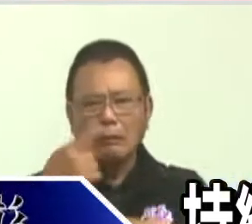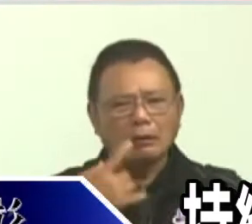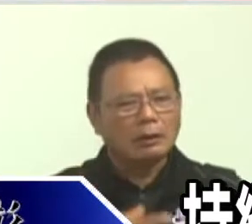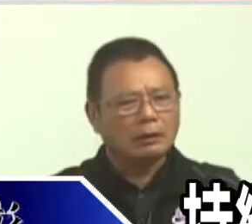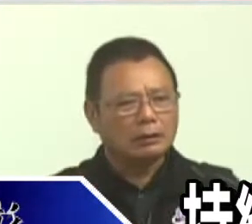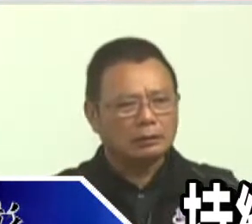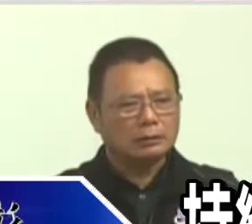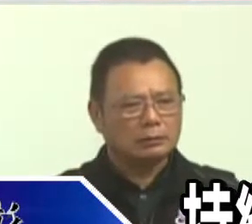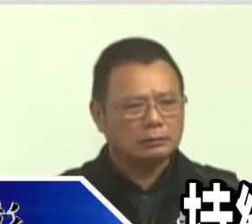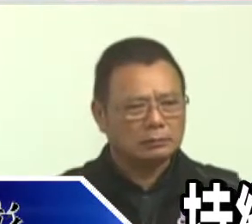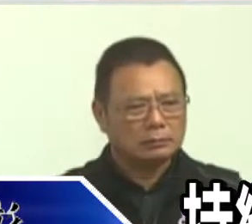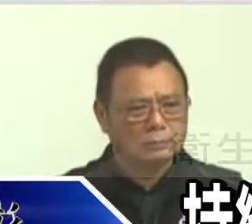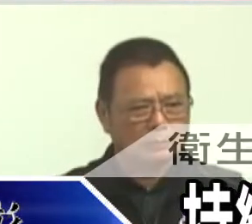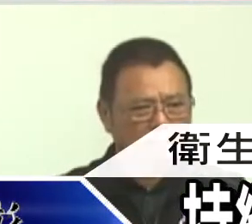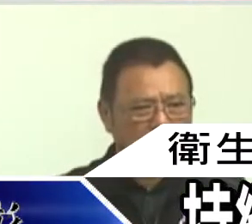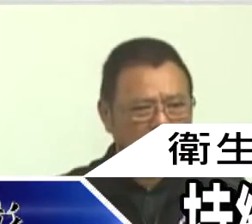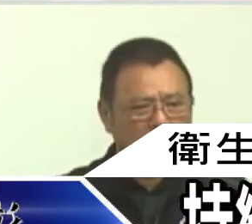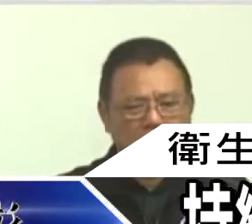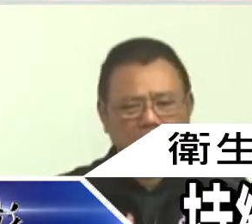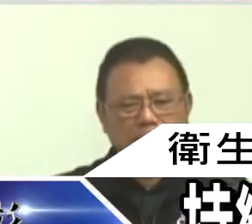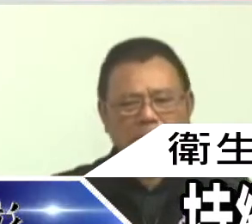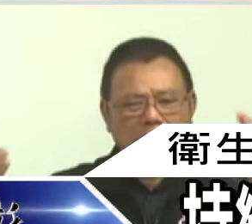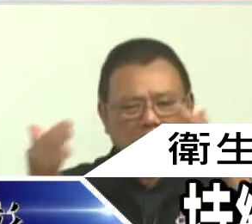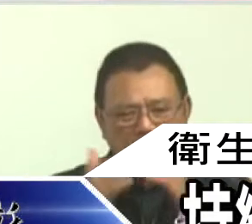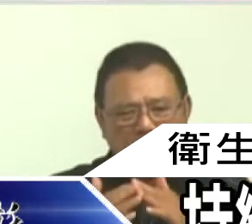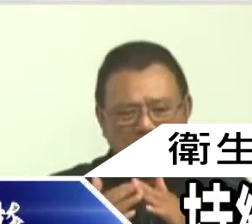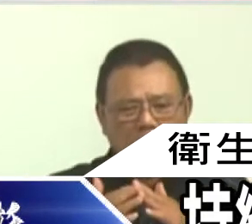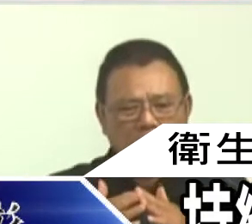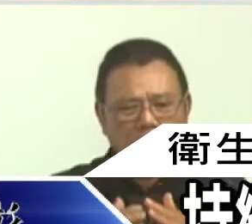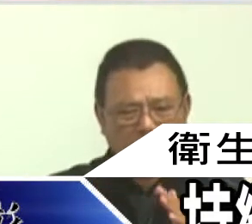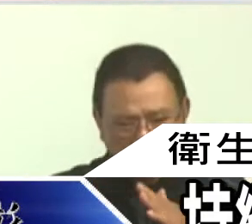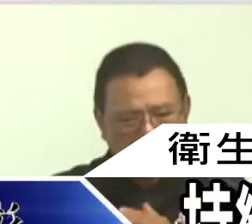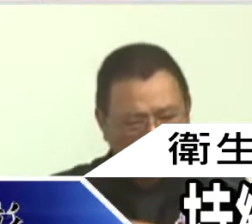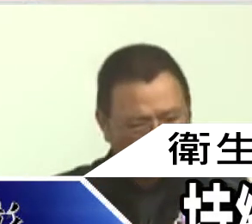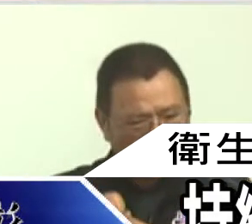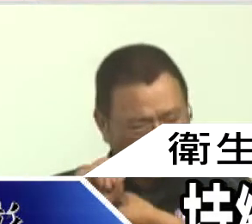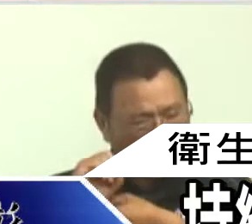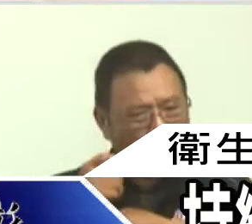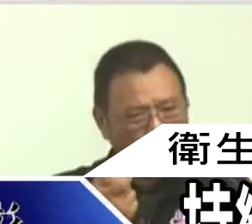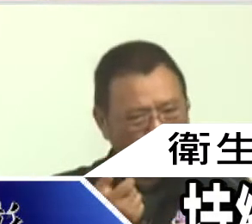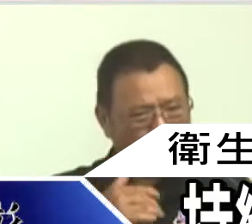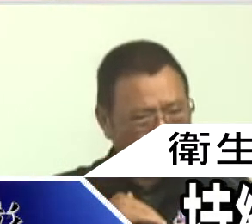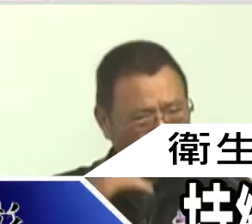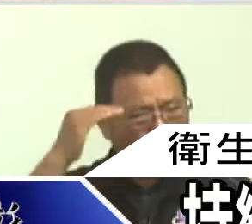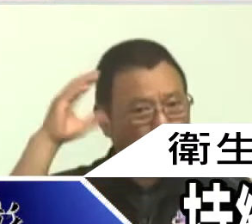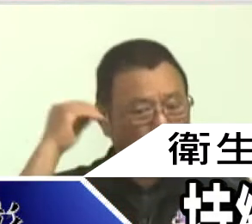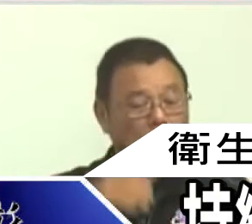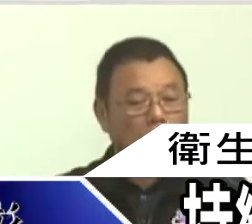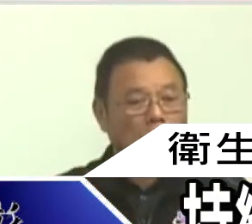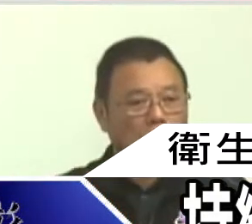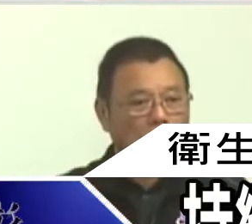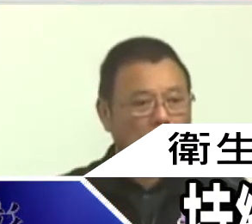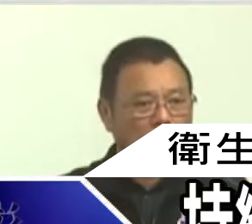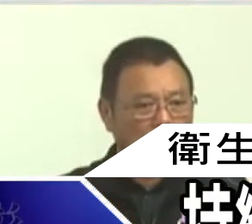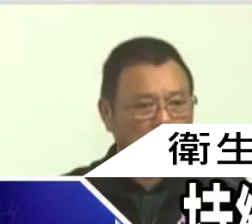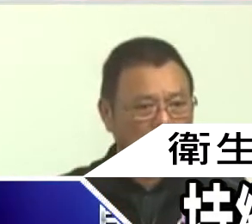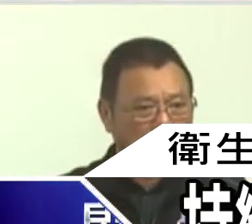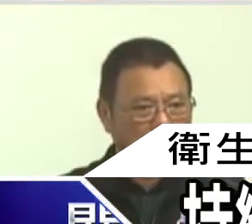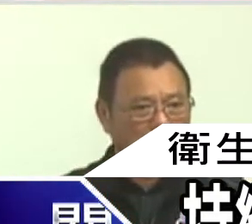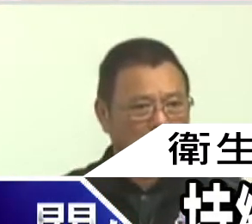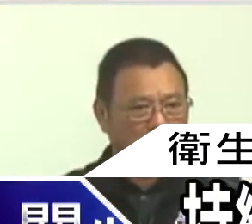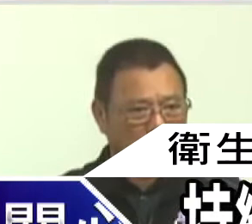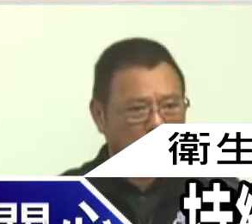来这个是大部分是一个大家族的一个群聚，个案数还会再增加。那第三个是一个职场的群聚，我们